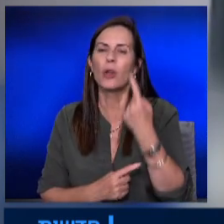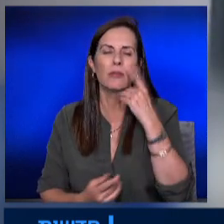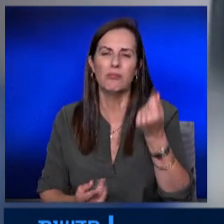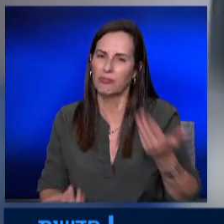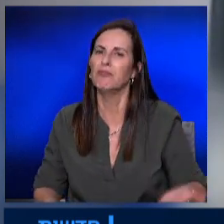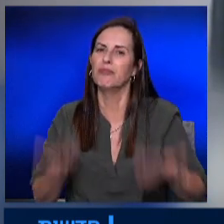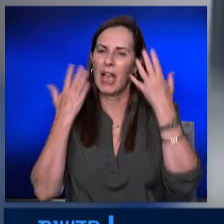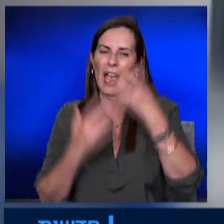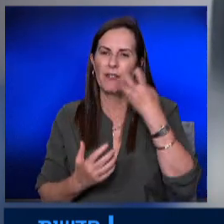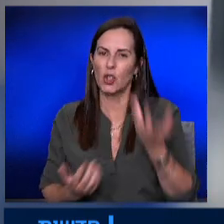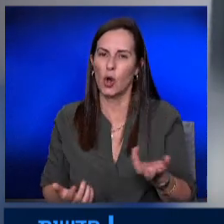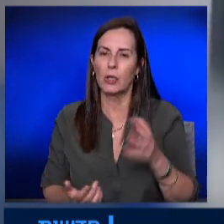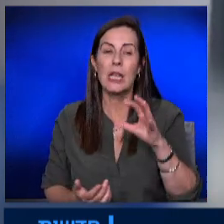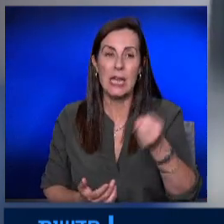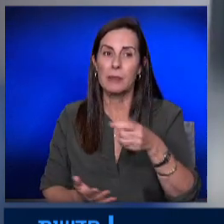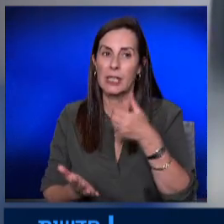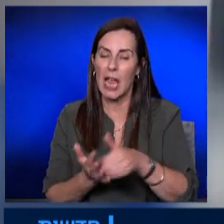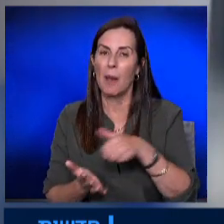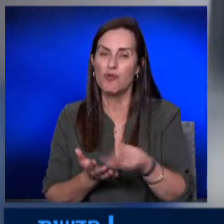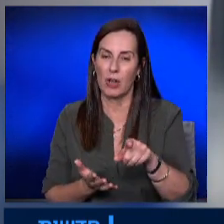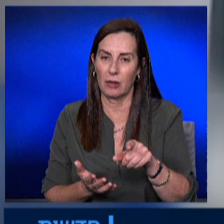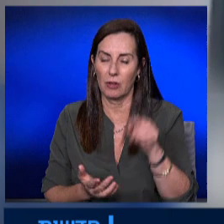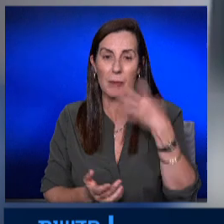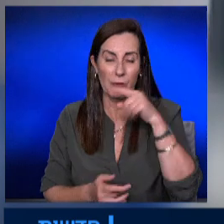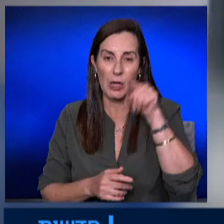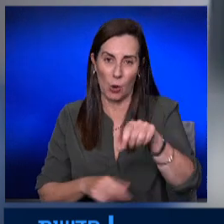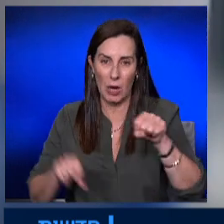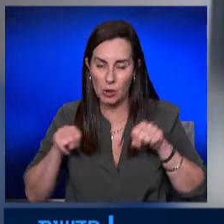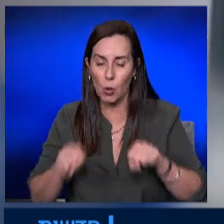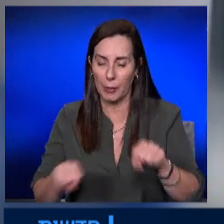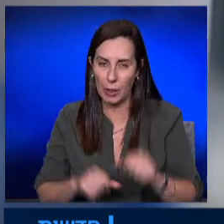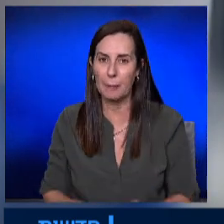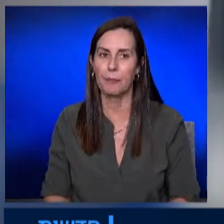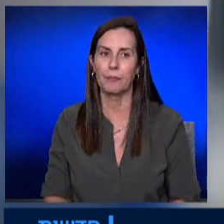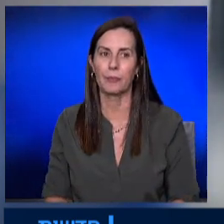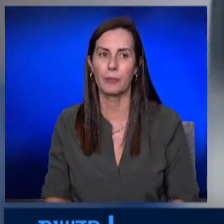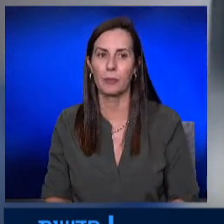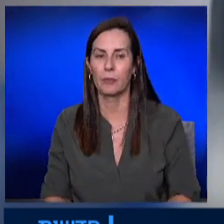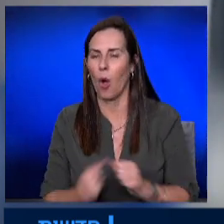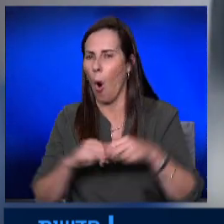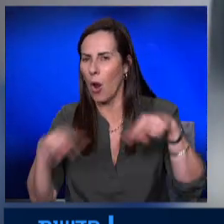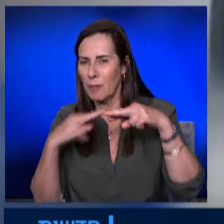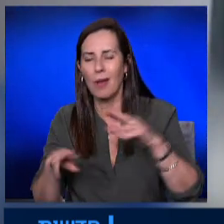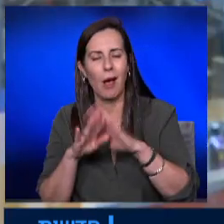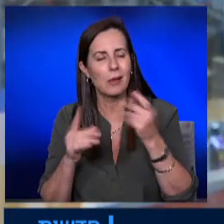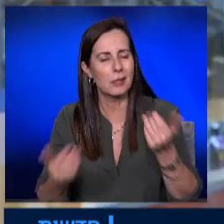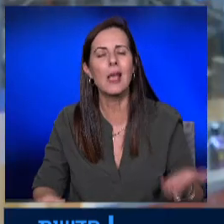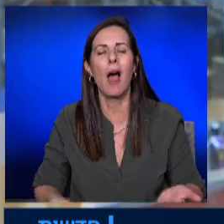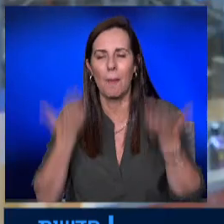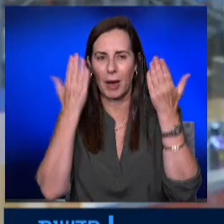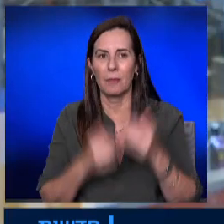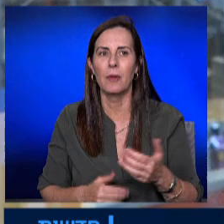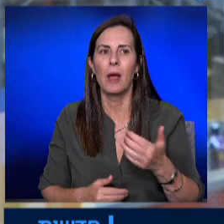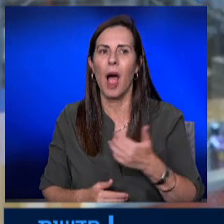price as this crop hits the, you know, the shelf or the restaurant or wherever it's going.